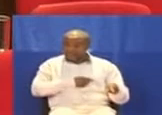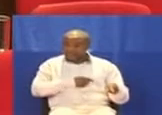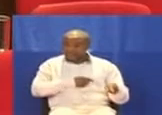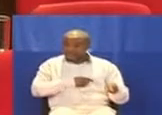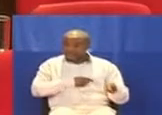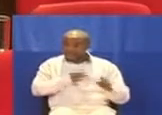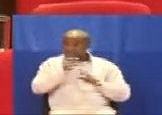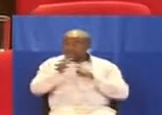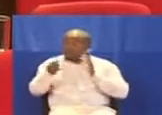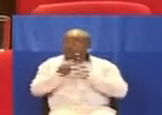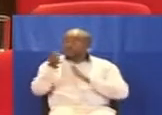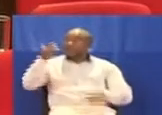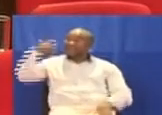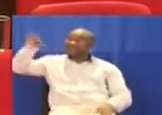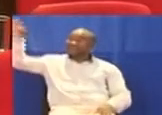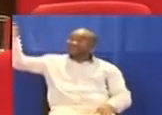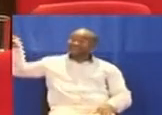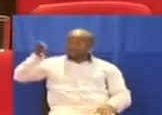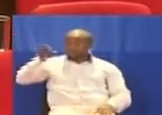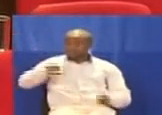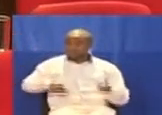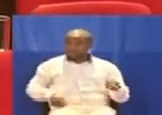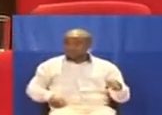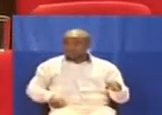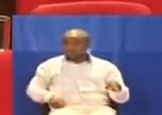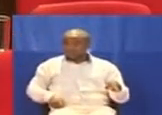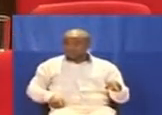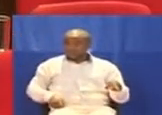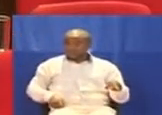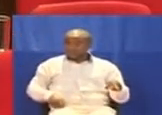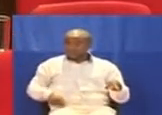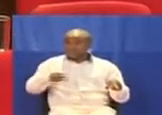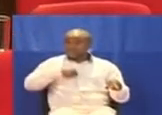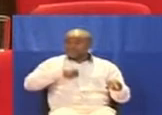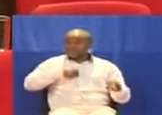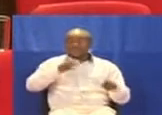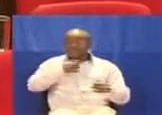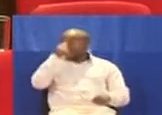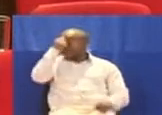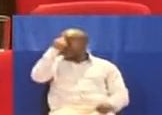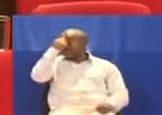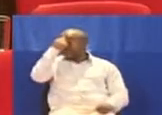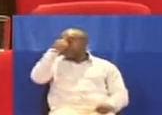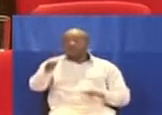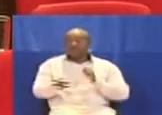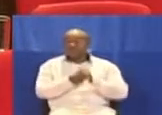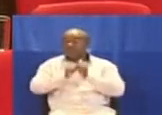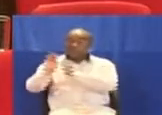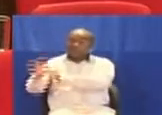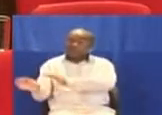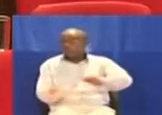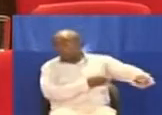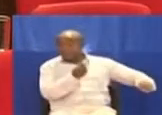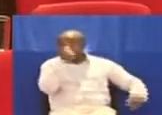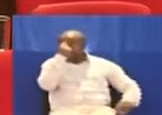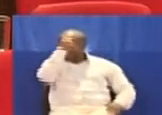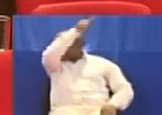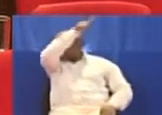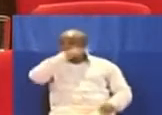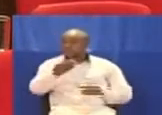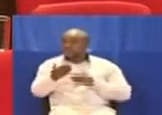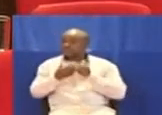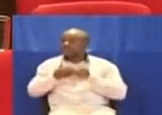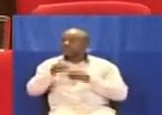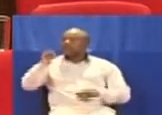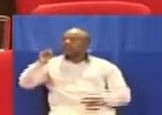hawa yalipashwa kustand, tusingesikia nchi ya India wana withdraw vifaa tiba, tusingesikia nchi ya